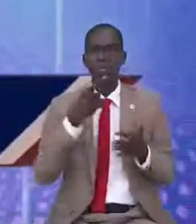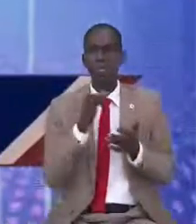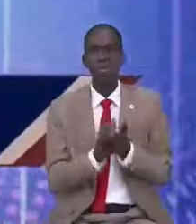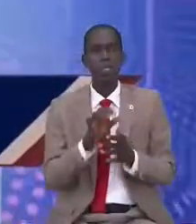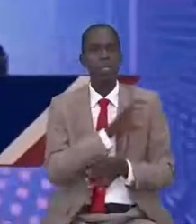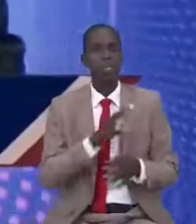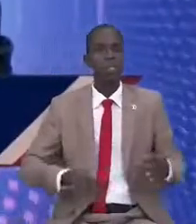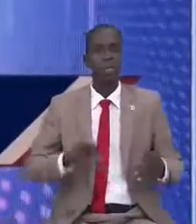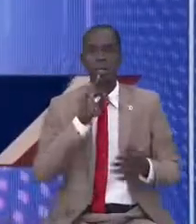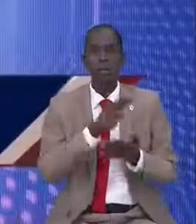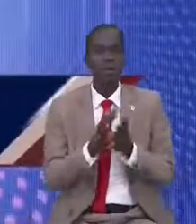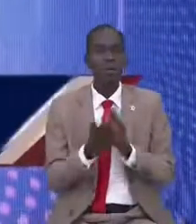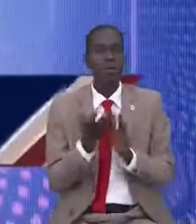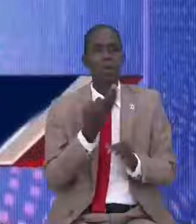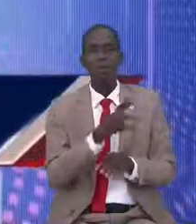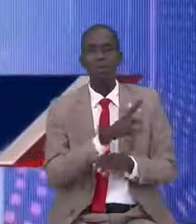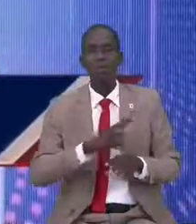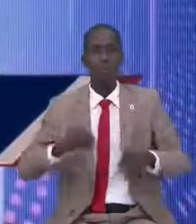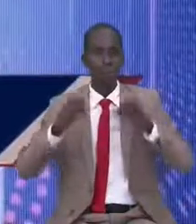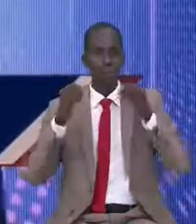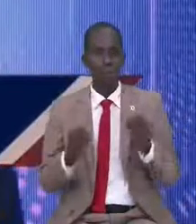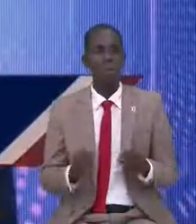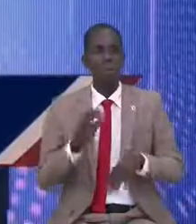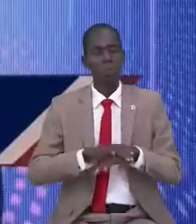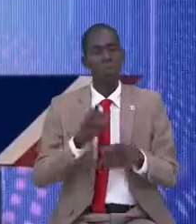Vous êtes séparés de Christ, vous tous.